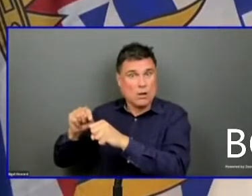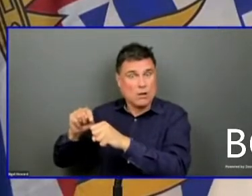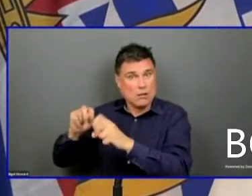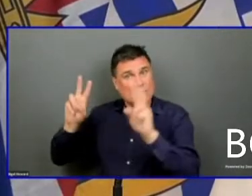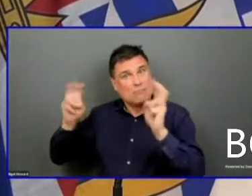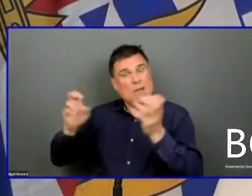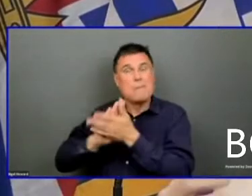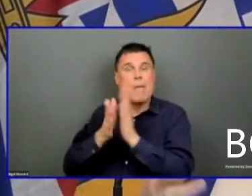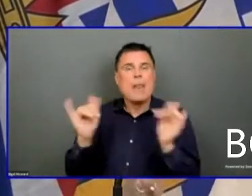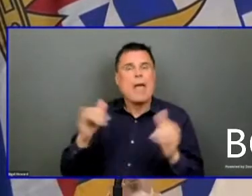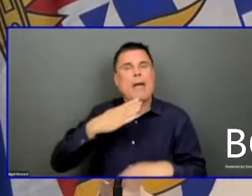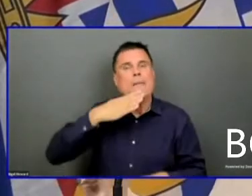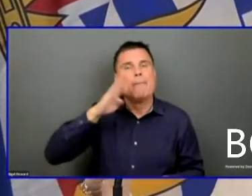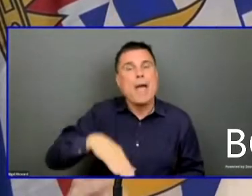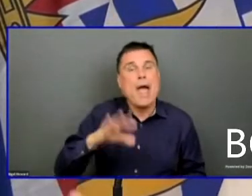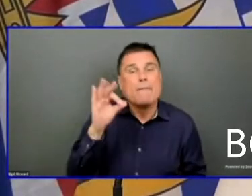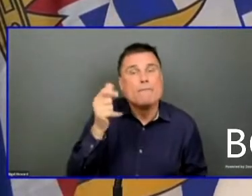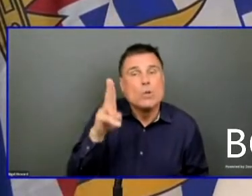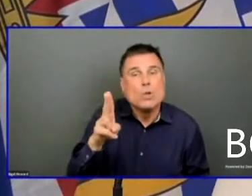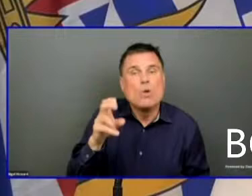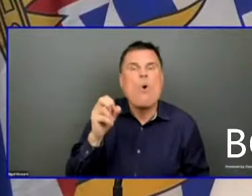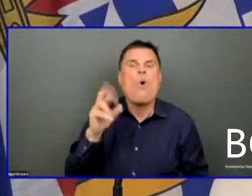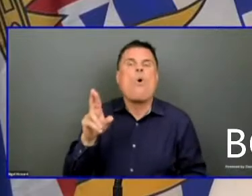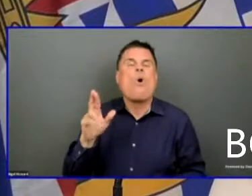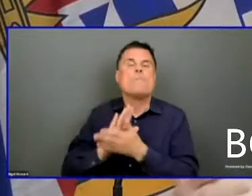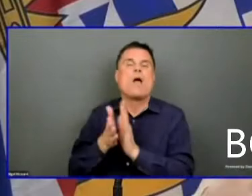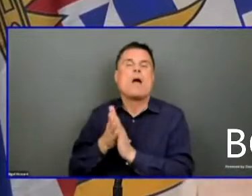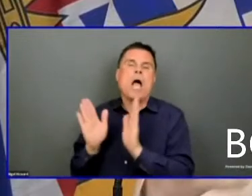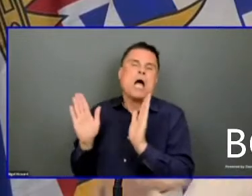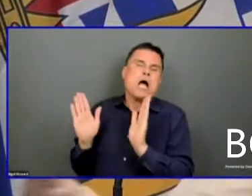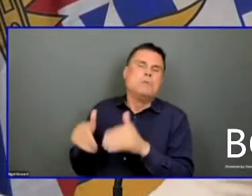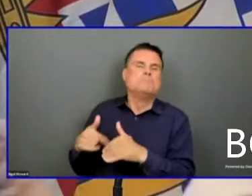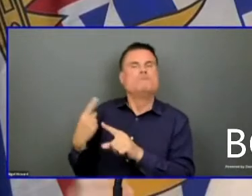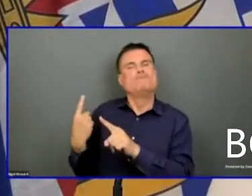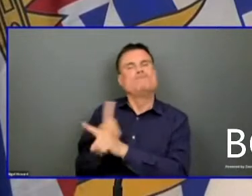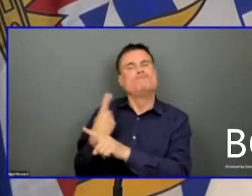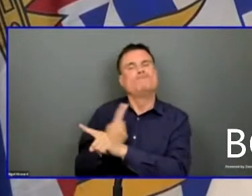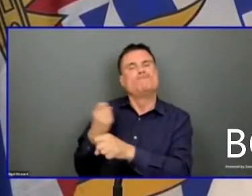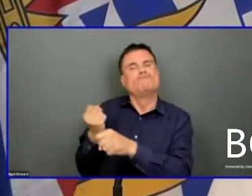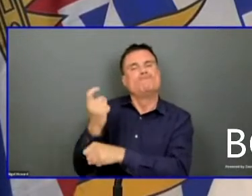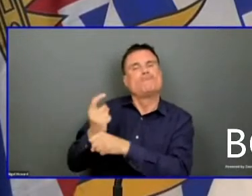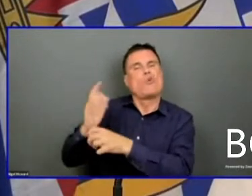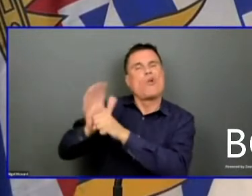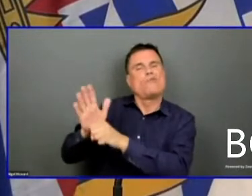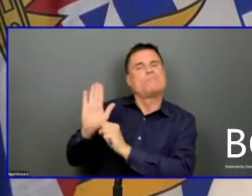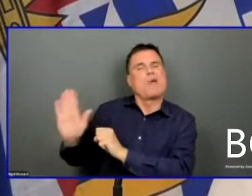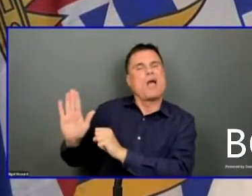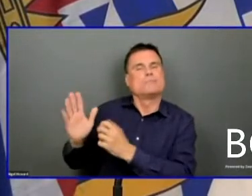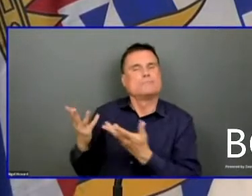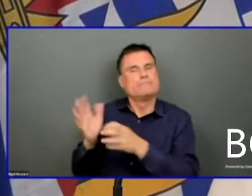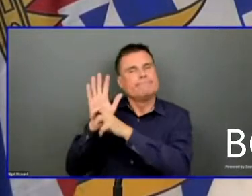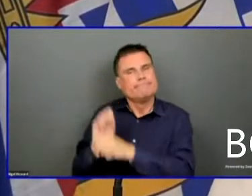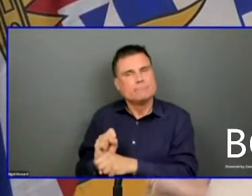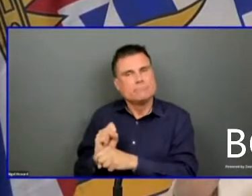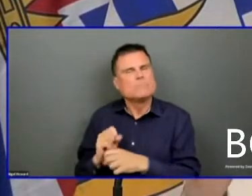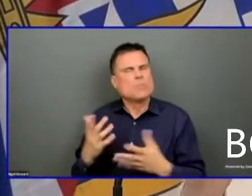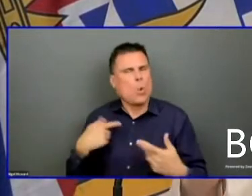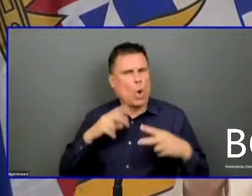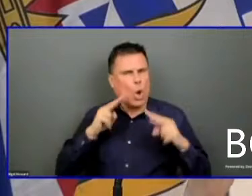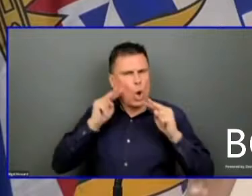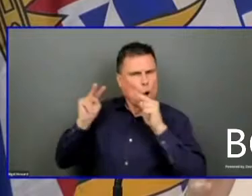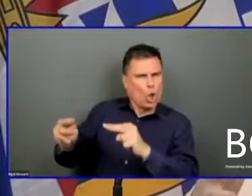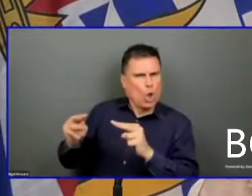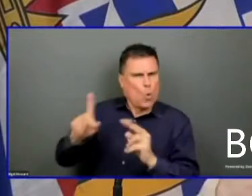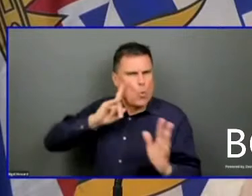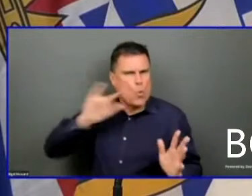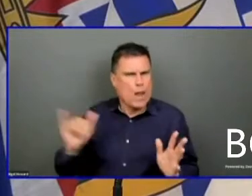们现在都要在防疫方面都要做的走前一步，能够使得各个地方、各